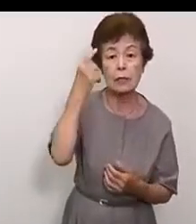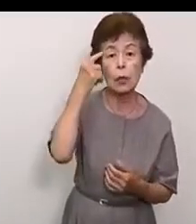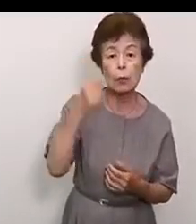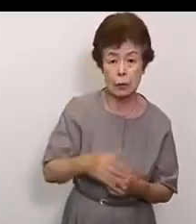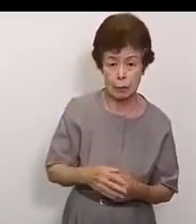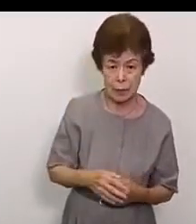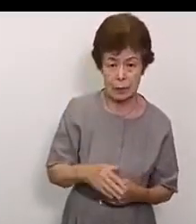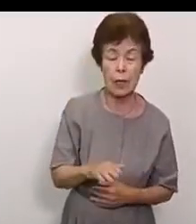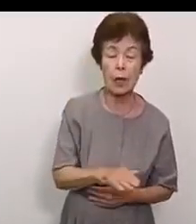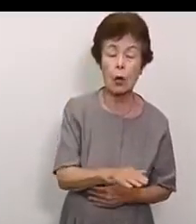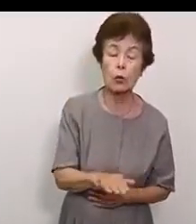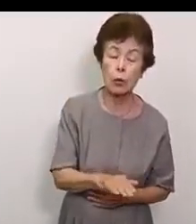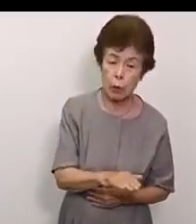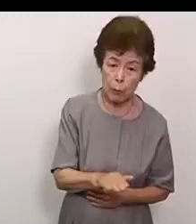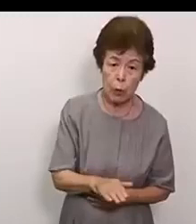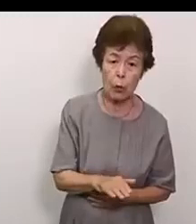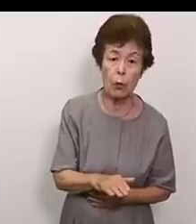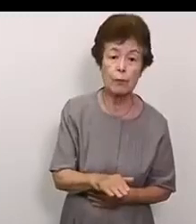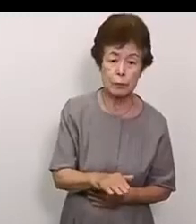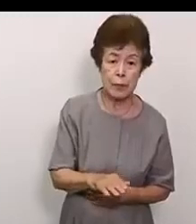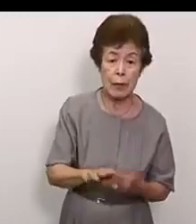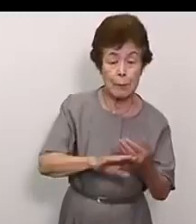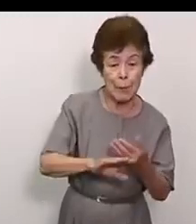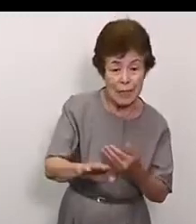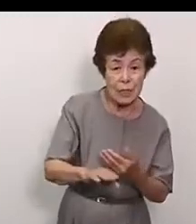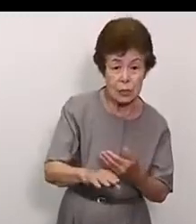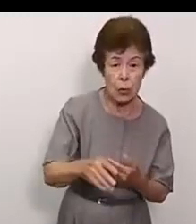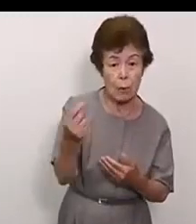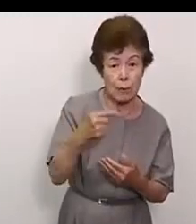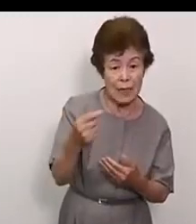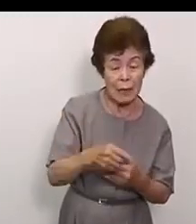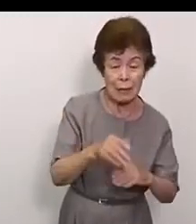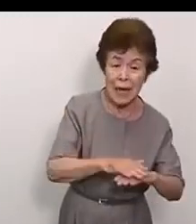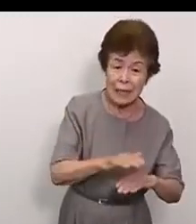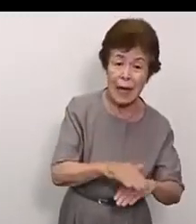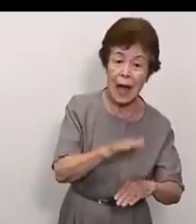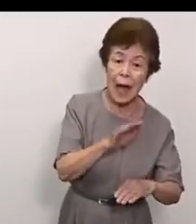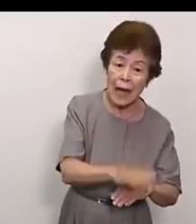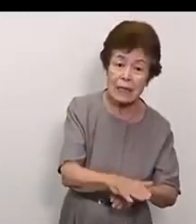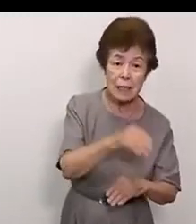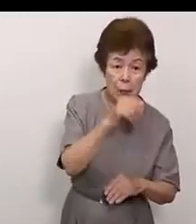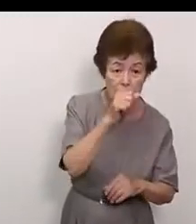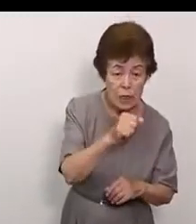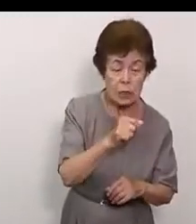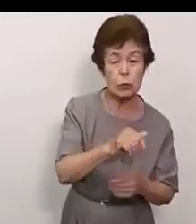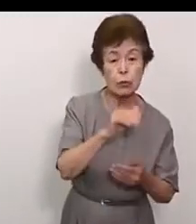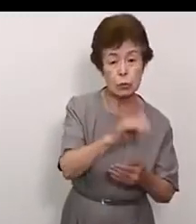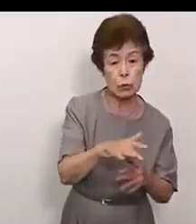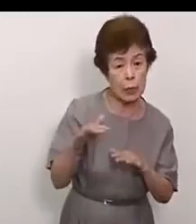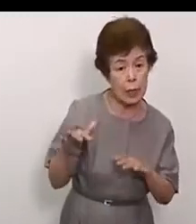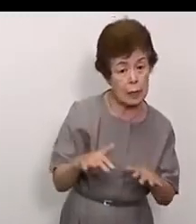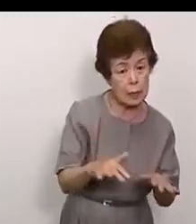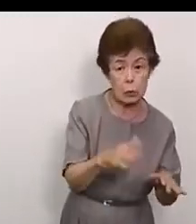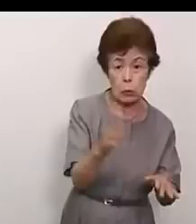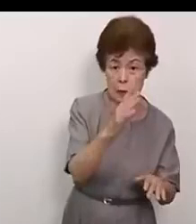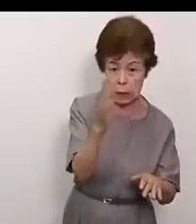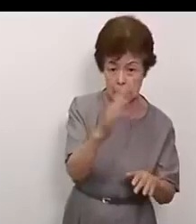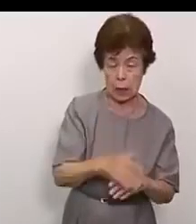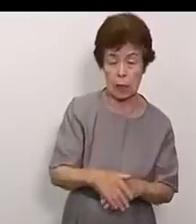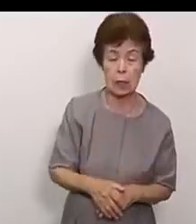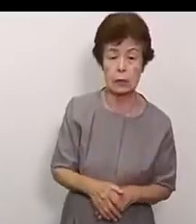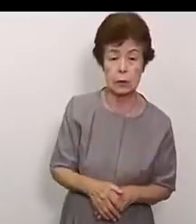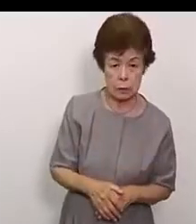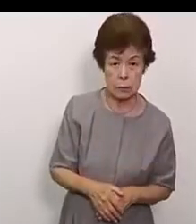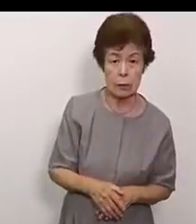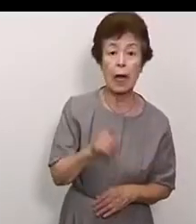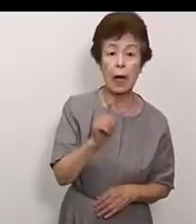その子どもの方もそういう違う学び方があってもいいっていうことがなかなか浸透していかないですよね。だからそういう